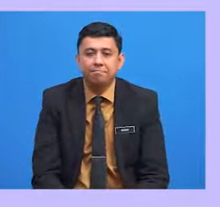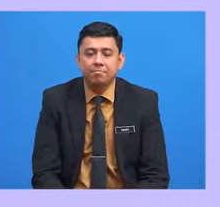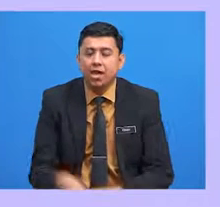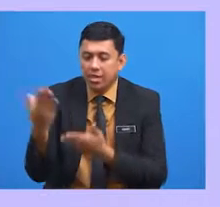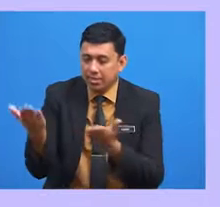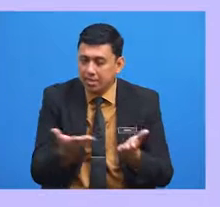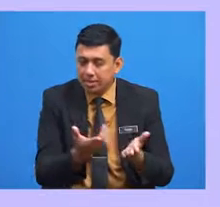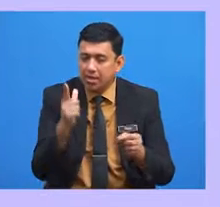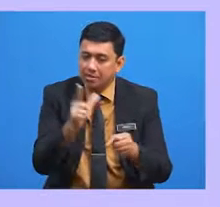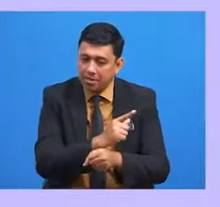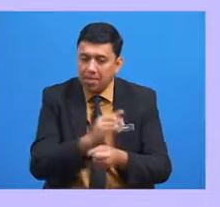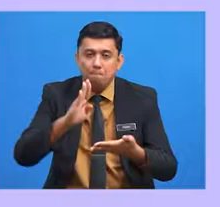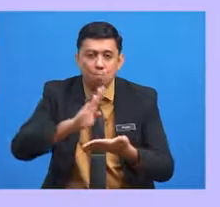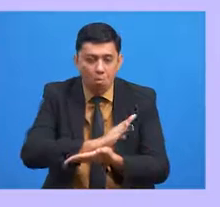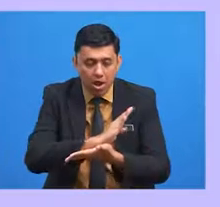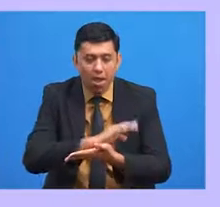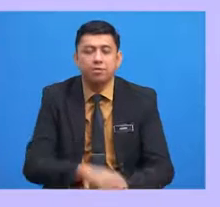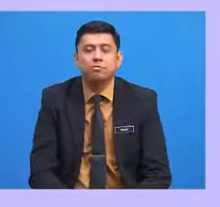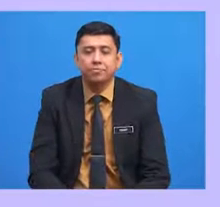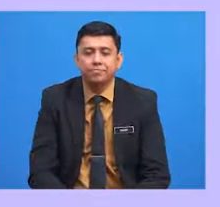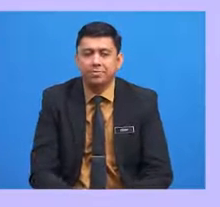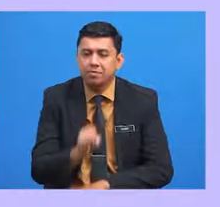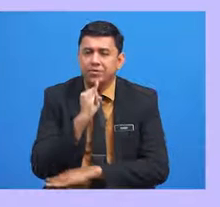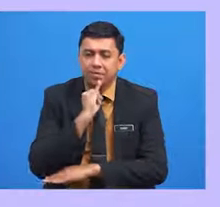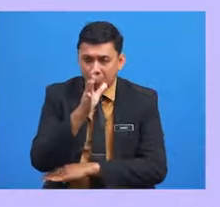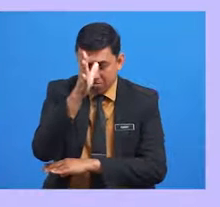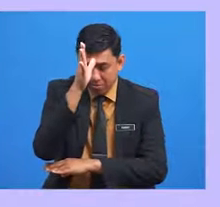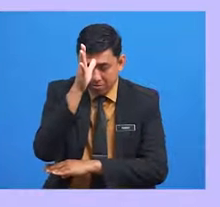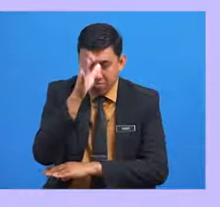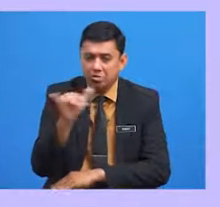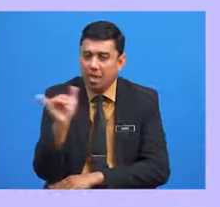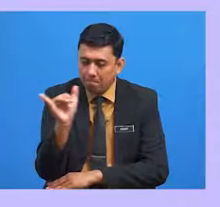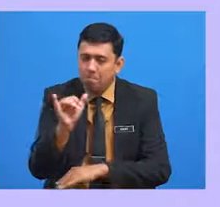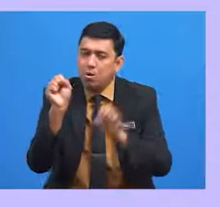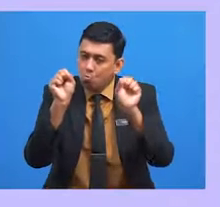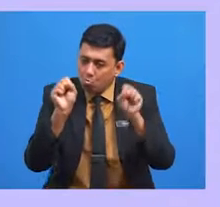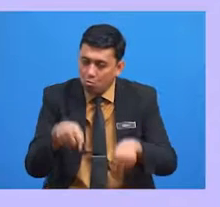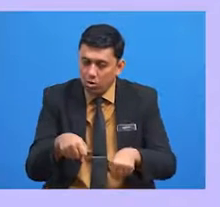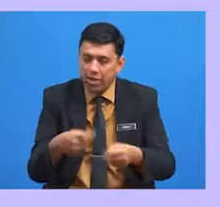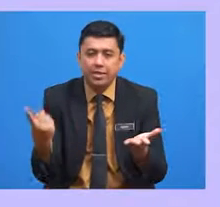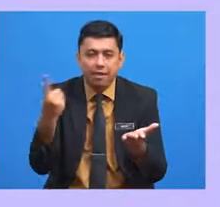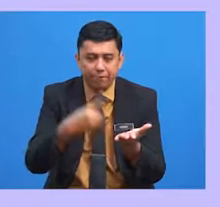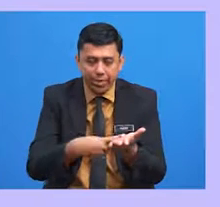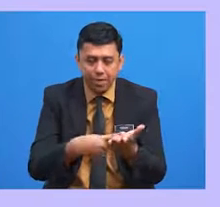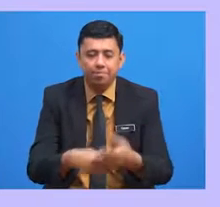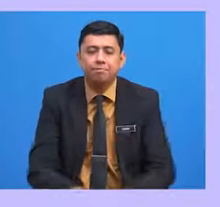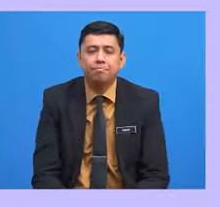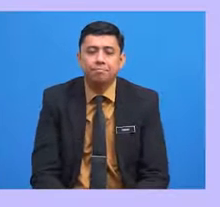Sila lengkapkan borang pendaftaran tersebut. Ibu bapa dan penonton lain juga digalakkan mendaftar kehadiran anda.